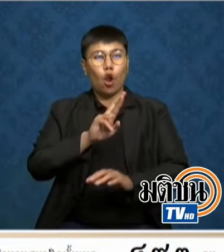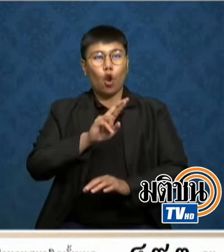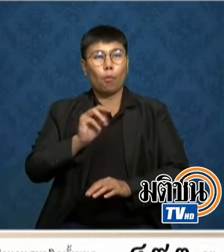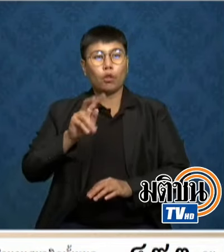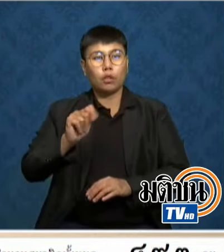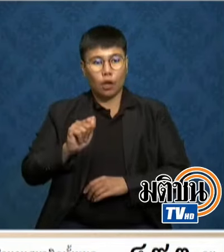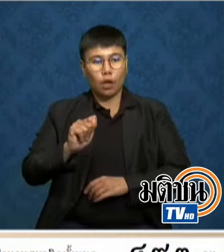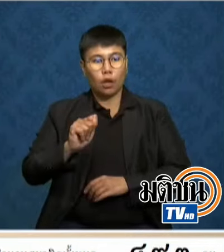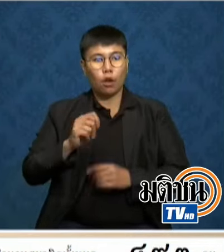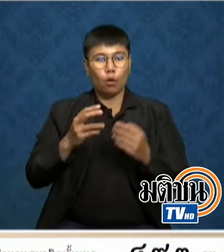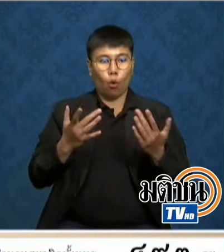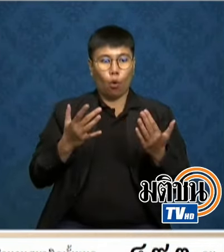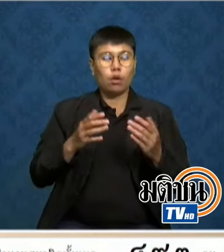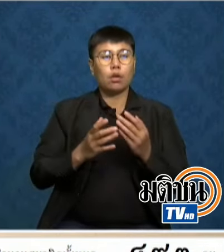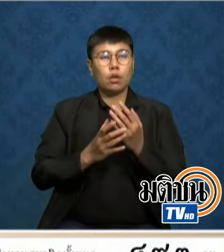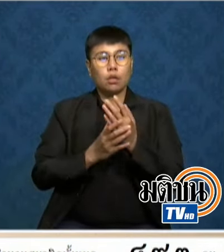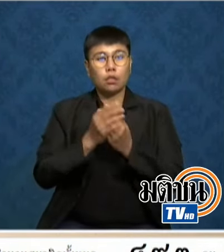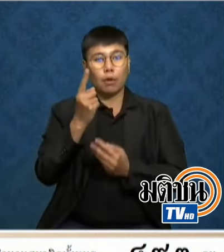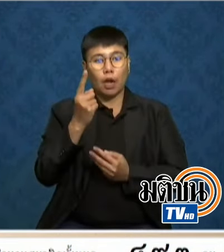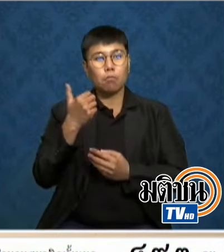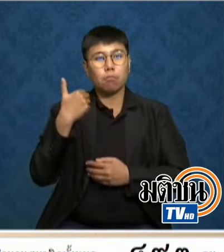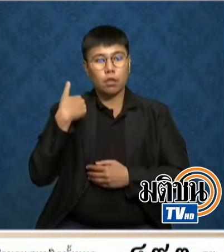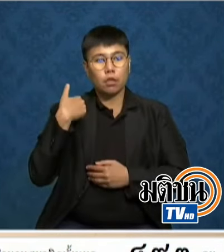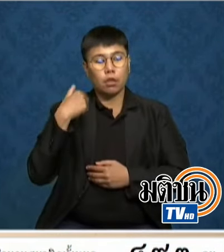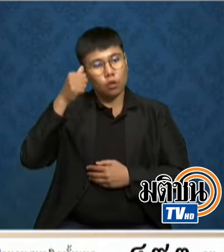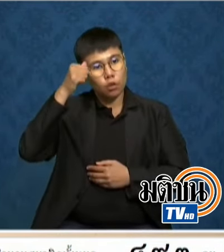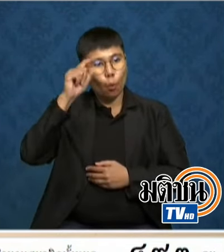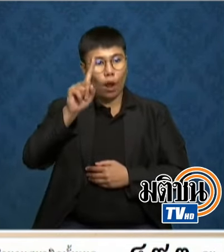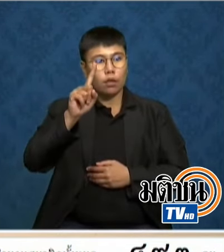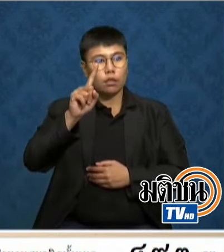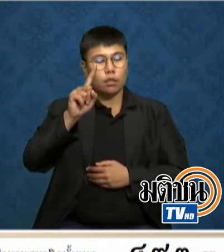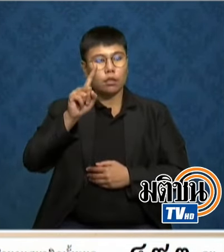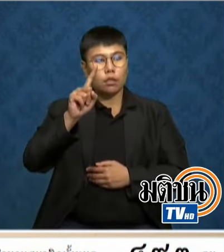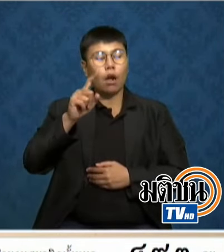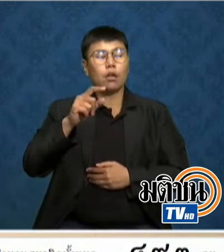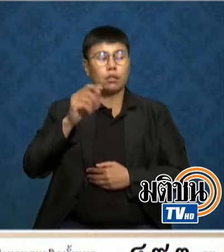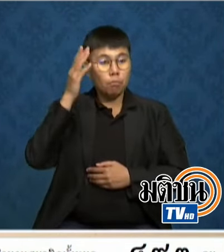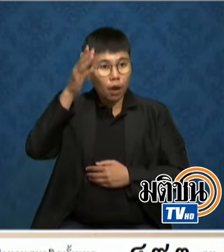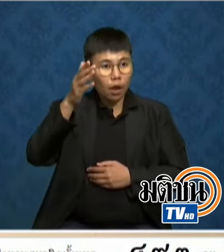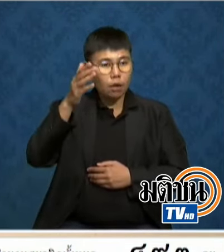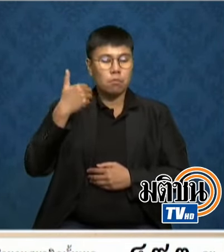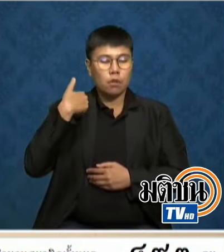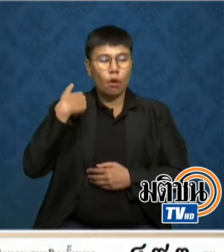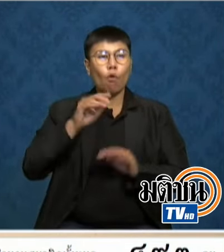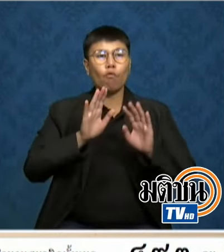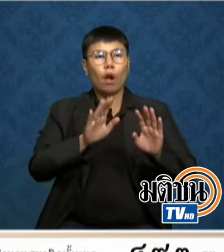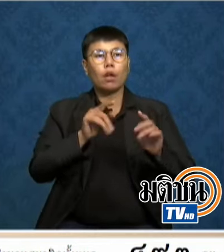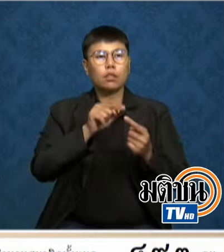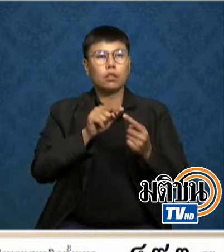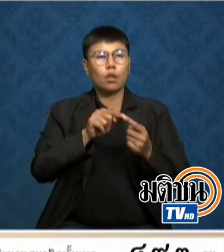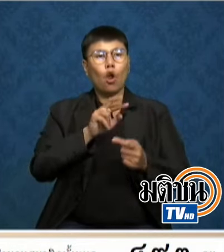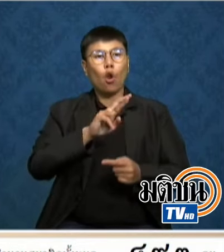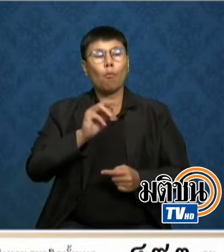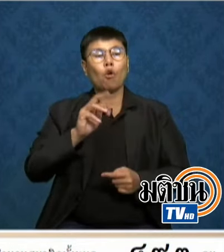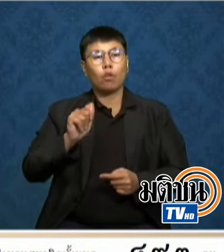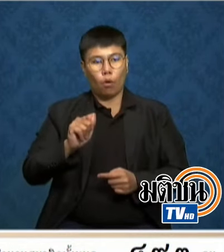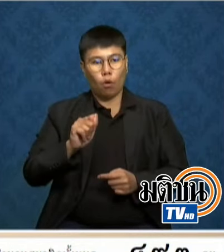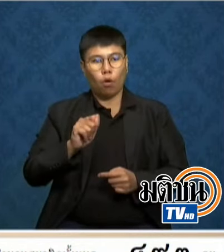ได้สแตนบายเพราะ1สัปดาห์เนี่ยมีแค่วันเดียวเท่านั้นเองนะครับก็กราบฝากท่านรัฐมนตรีครับต่อไ